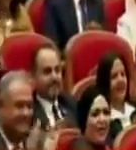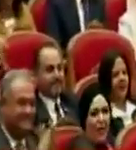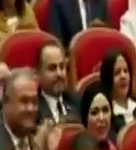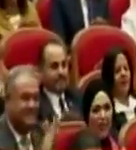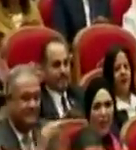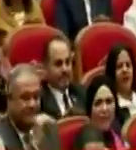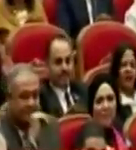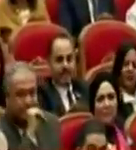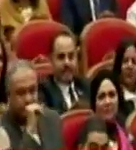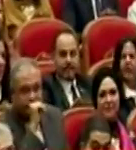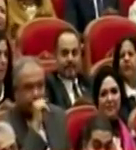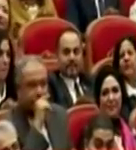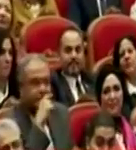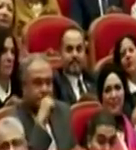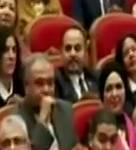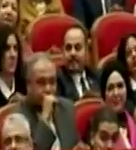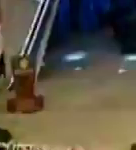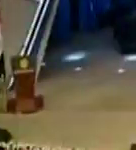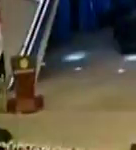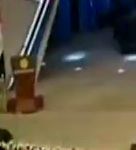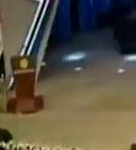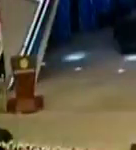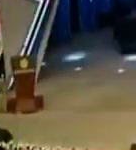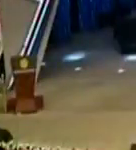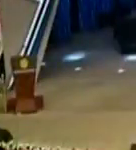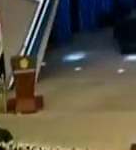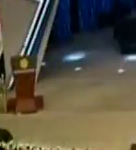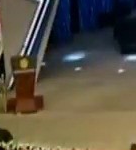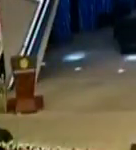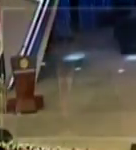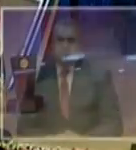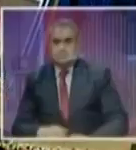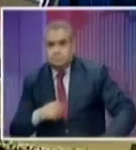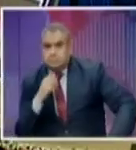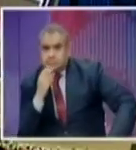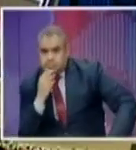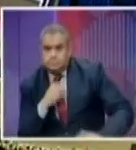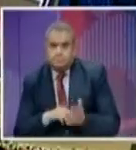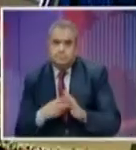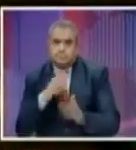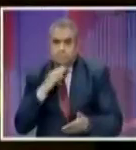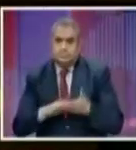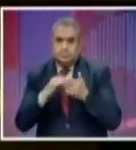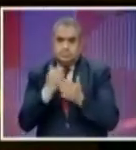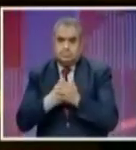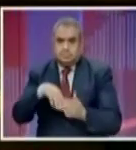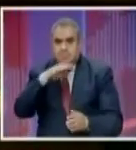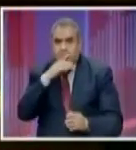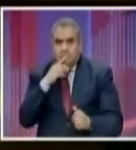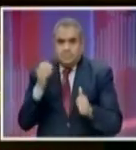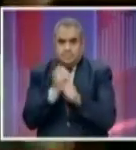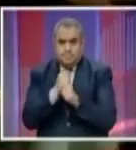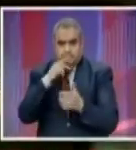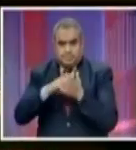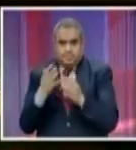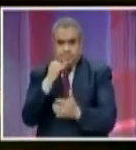السيدة فاطمة إبراهيم عبدو ليست أم وليست خالة ولكنها زوجة أب، ولكن الأب عرف يختار الشخص